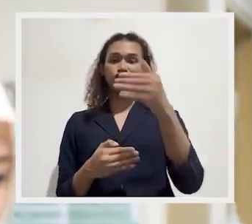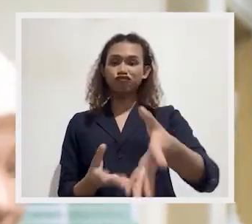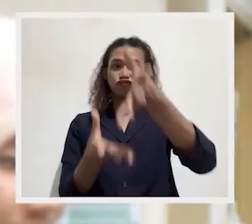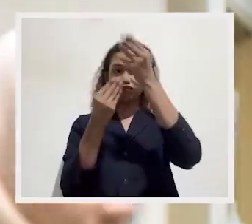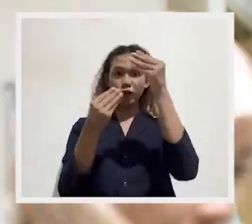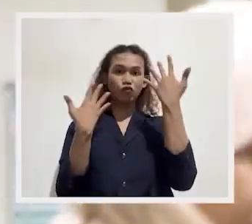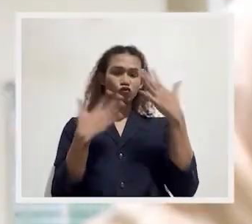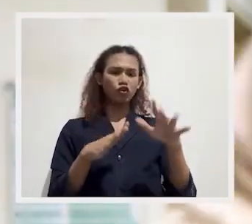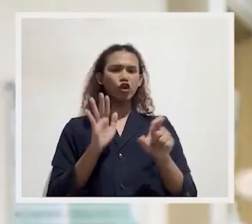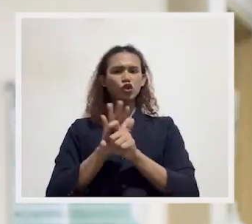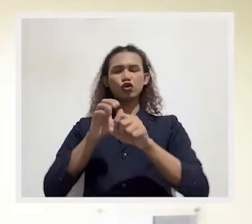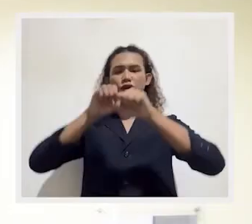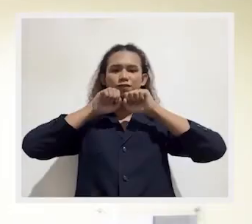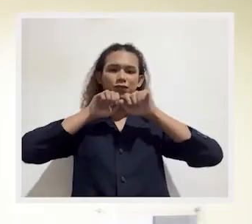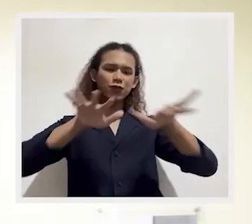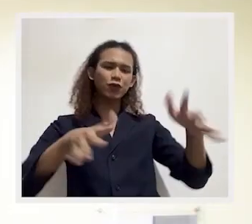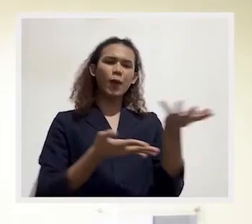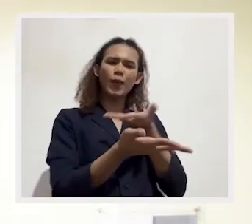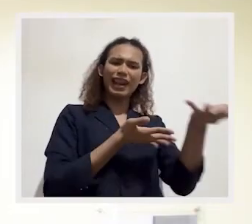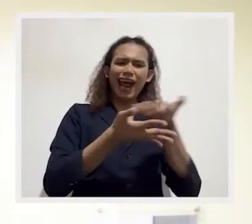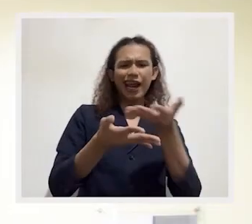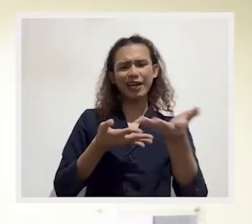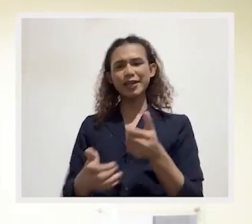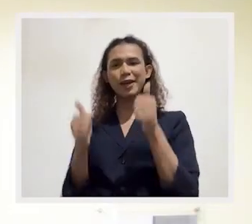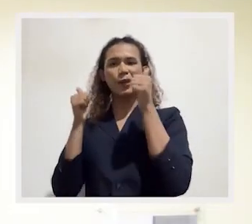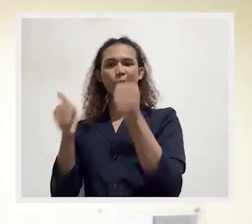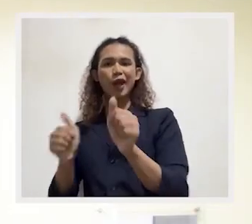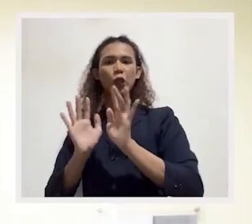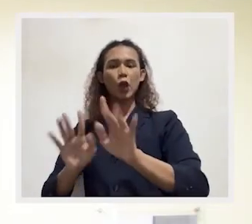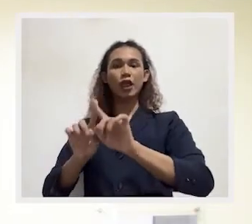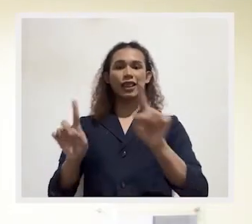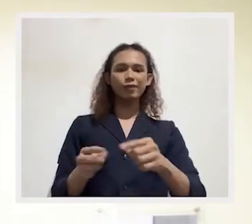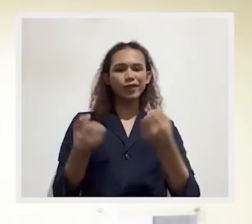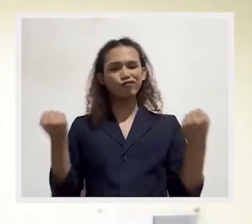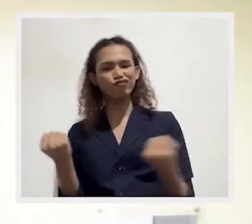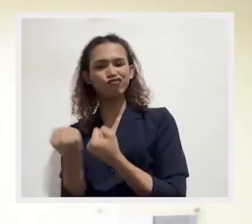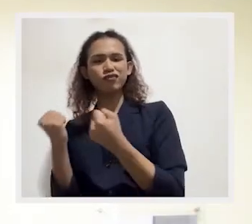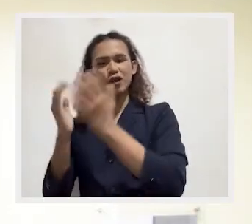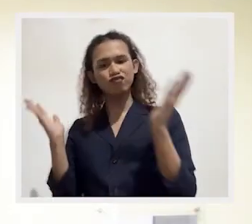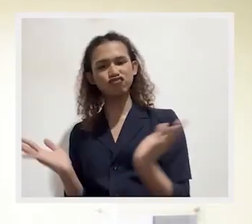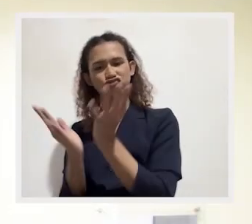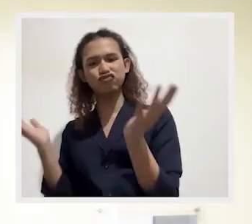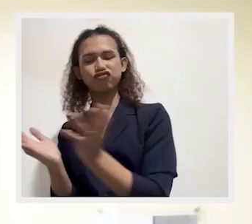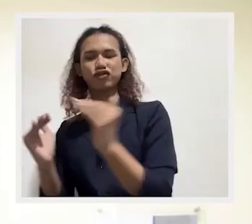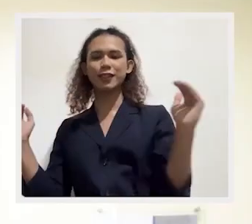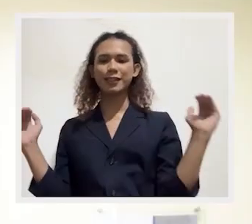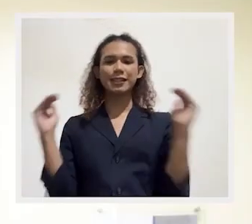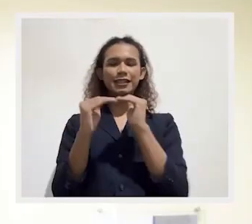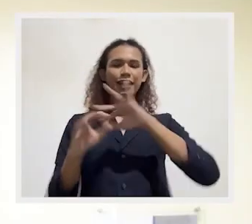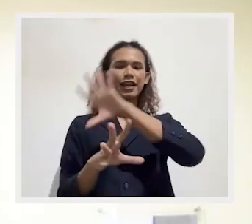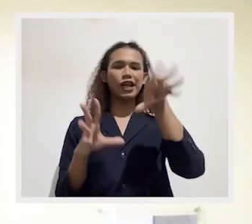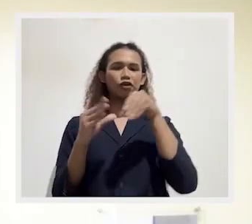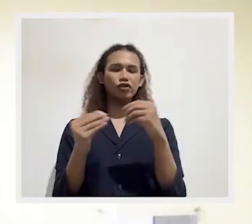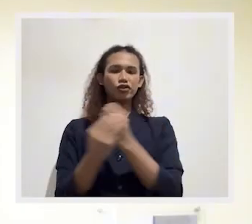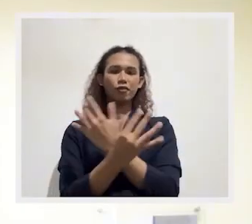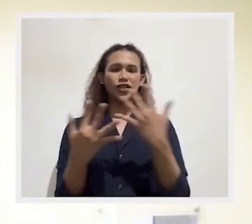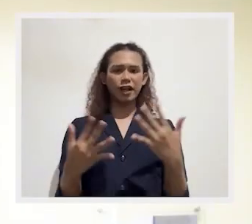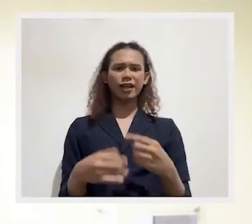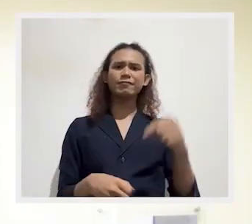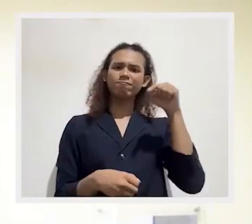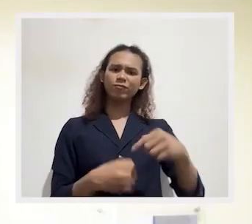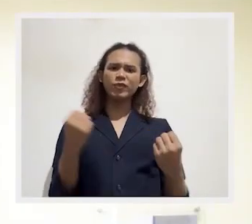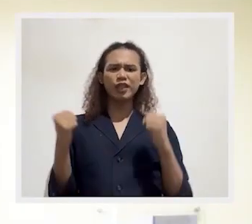kita tidak hanya memberikan pelayanan kesehatan yang lebih baik, tetapi juga mendorong kesetaraan dan inklusi dalam masyarakat. Ini